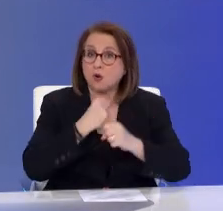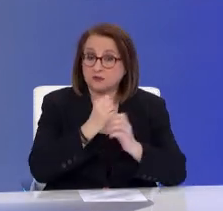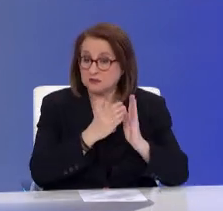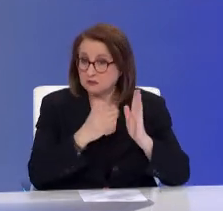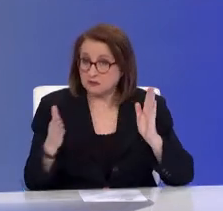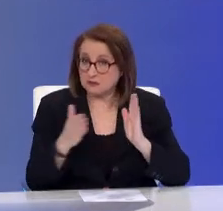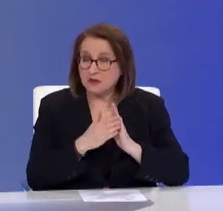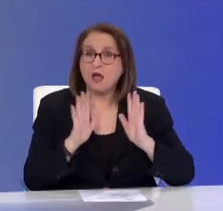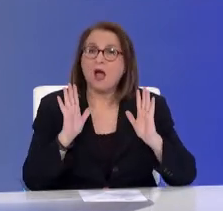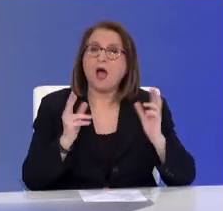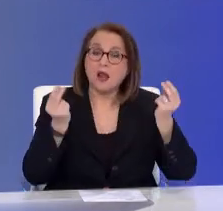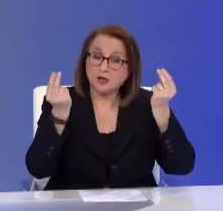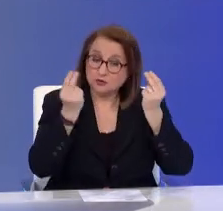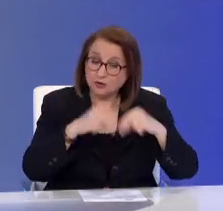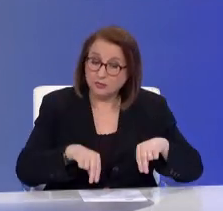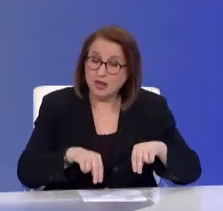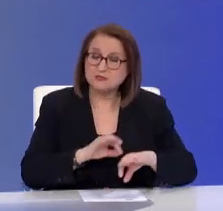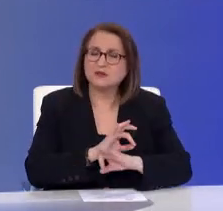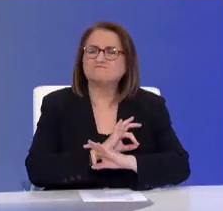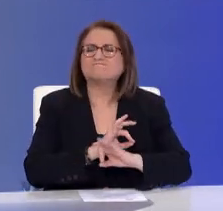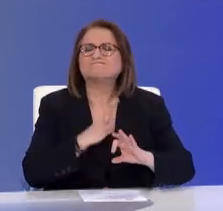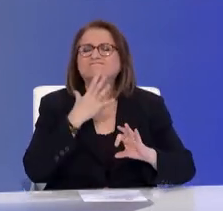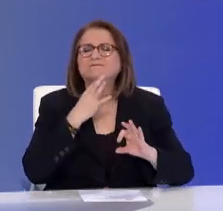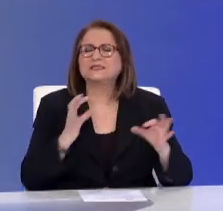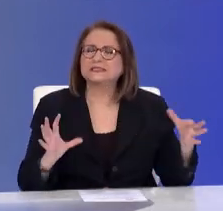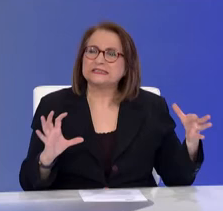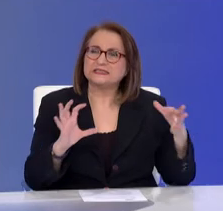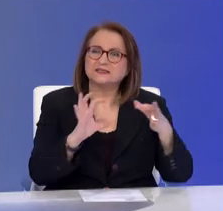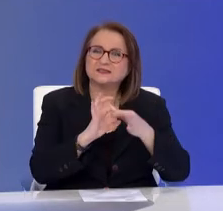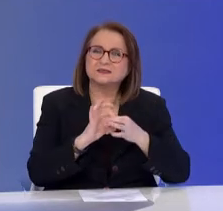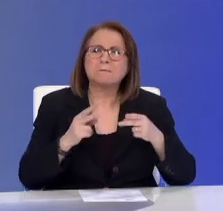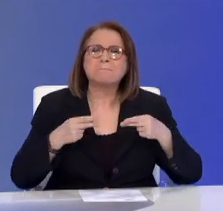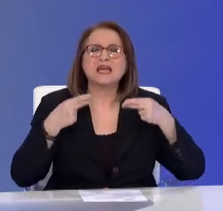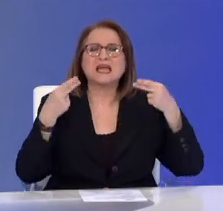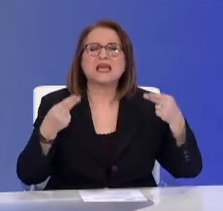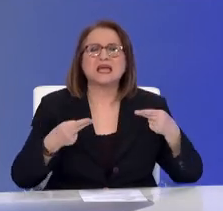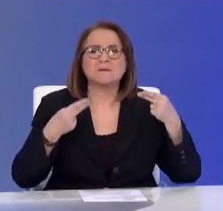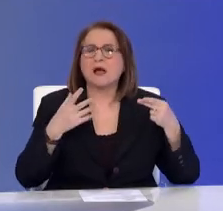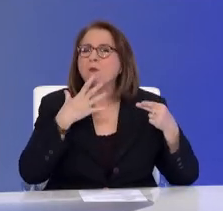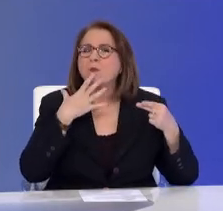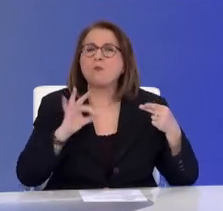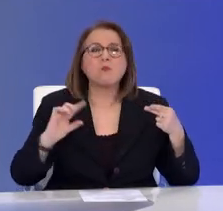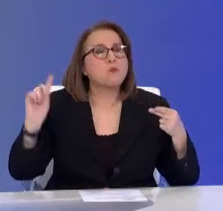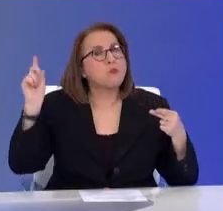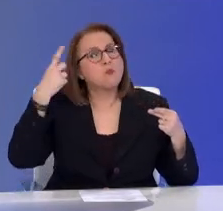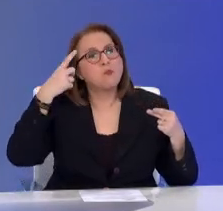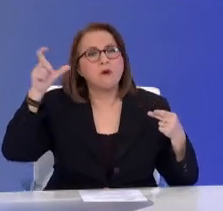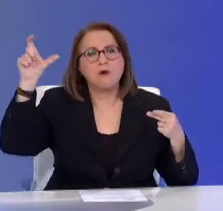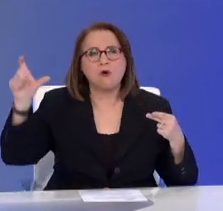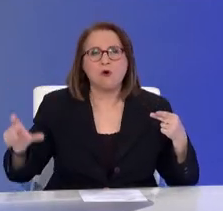ήταν επιτυχές και οφείλεται στο Λόρδο Βίρονα εν πολλής. Ο Λόρδος